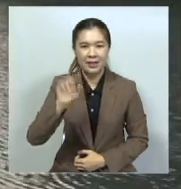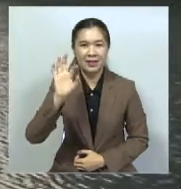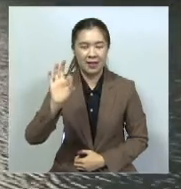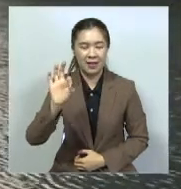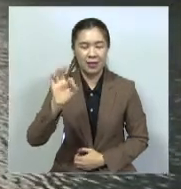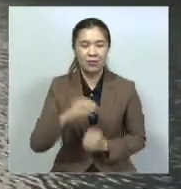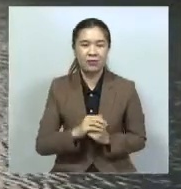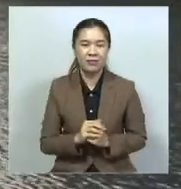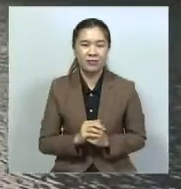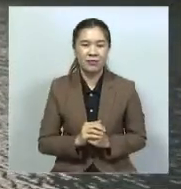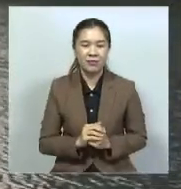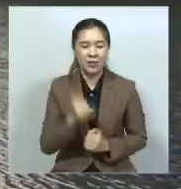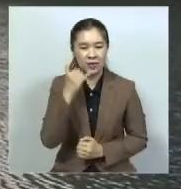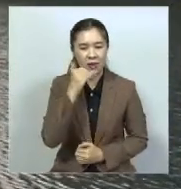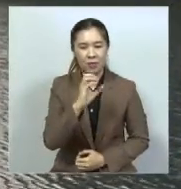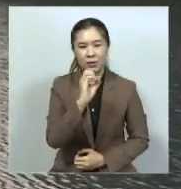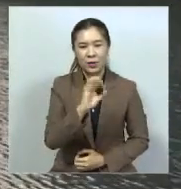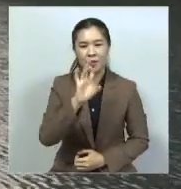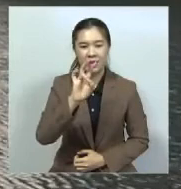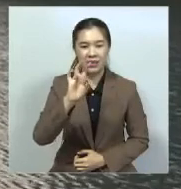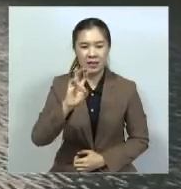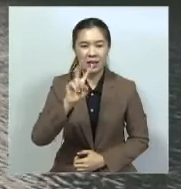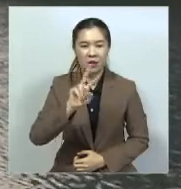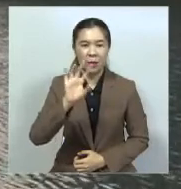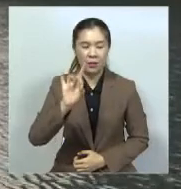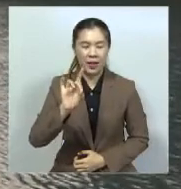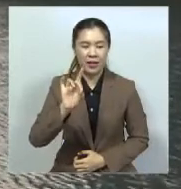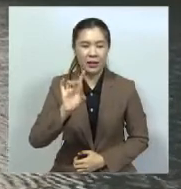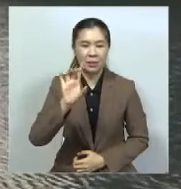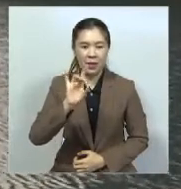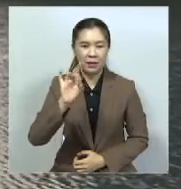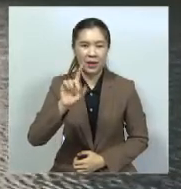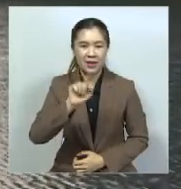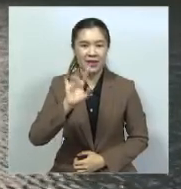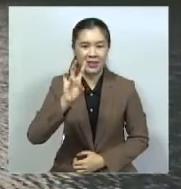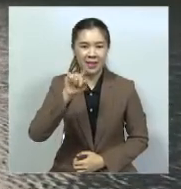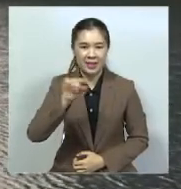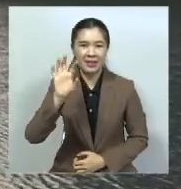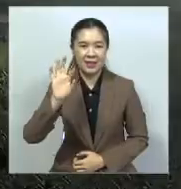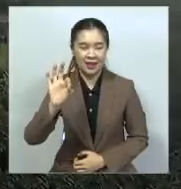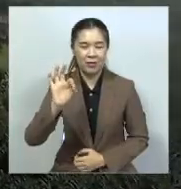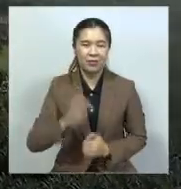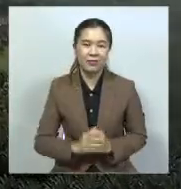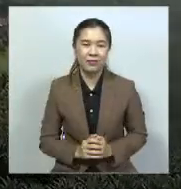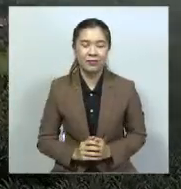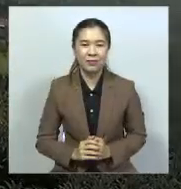07728817-9ย้ำอีกครั้งนะครับโทรศัพท์07728817-9